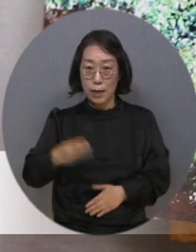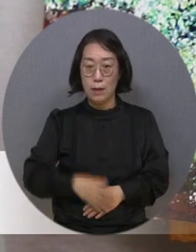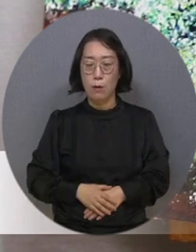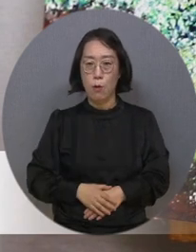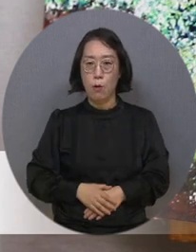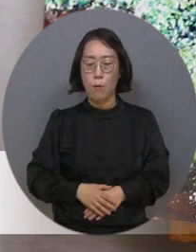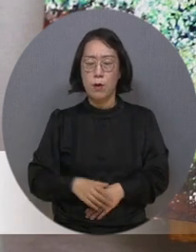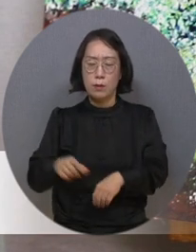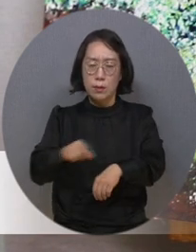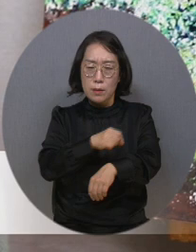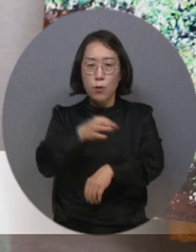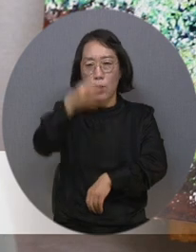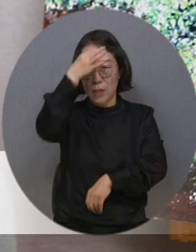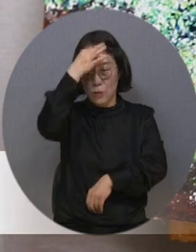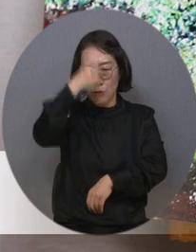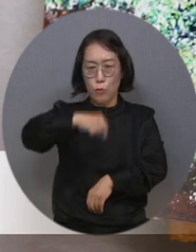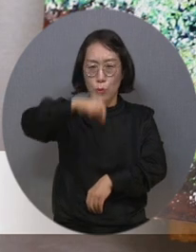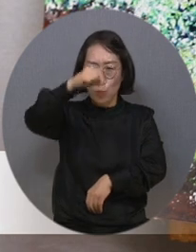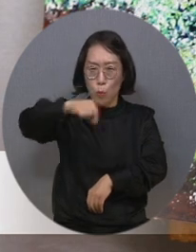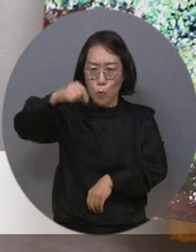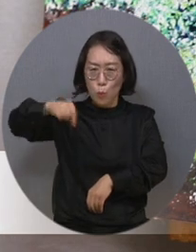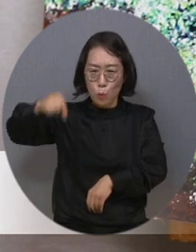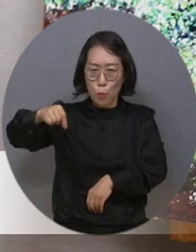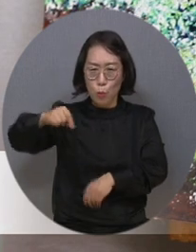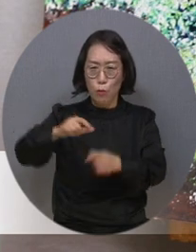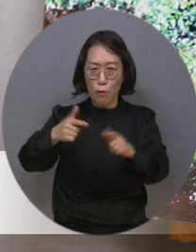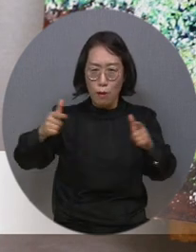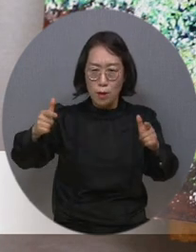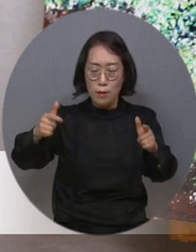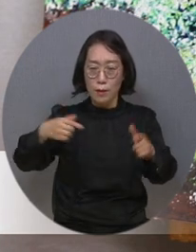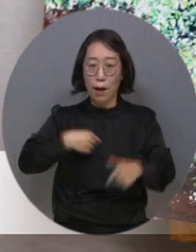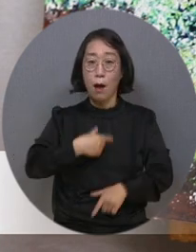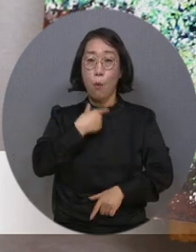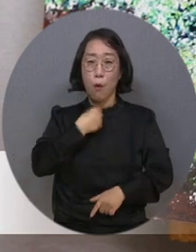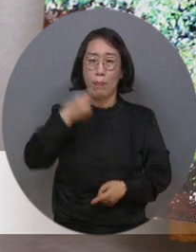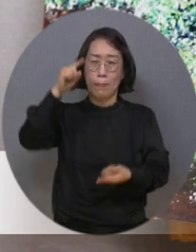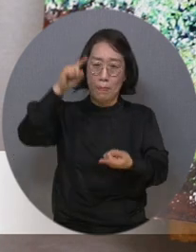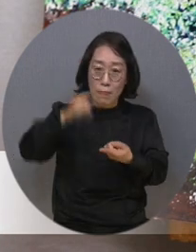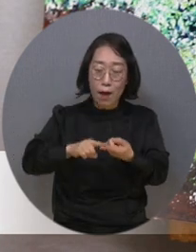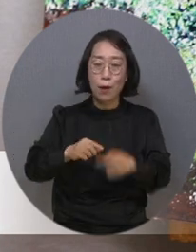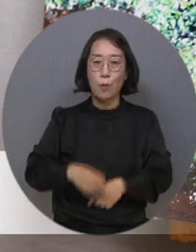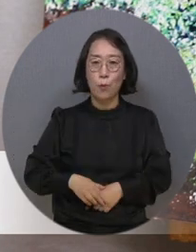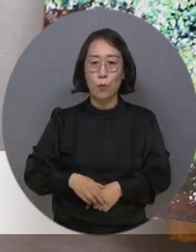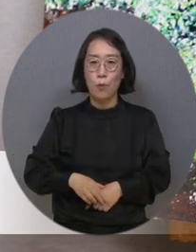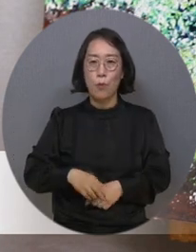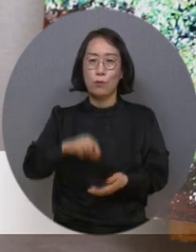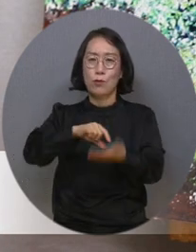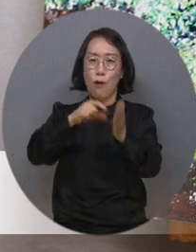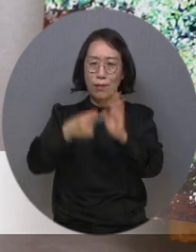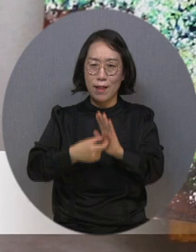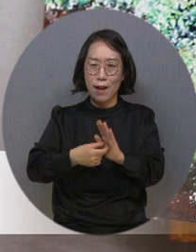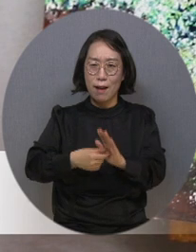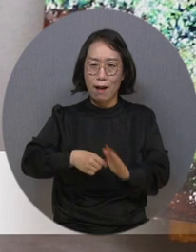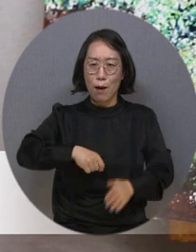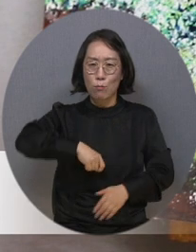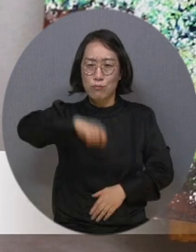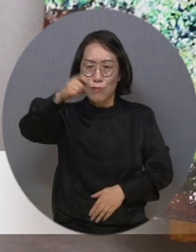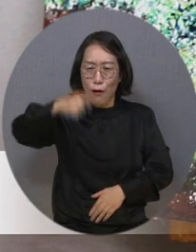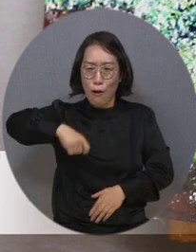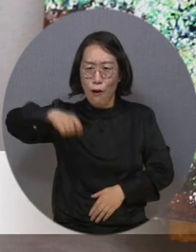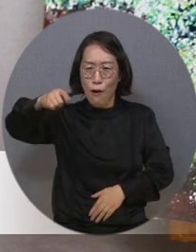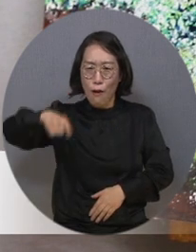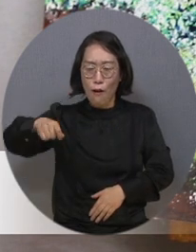페인팅이나 드리핑 기법을 이용했는데 작가가 원하는 위치에 물감에 적당한 양을 뿌려야 되는 그 양 조절할